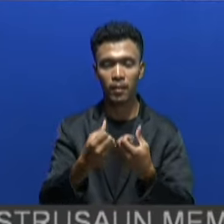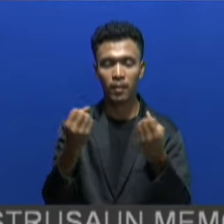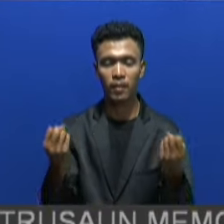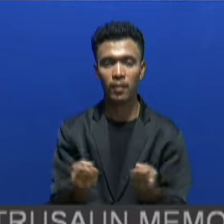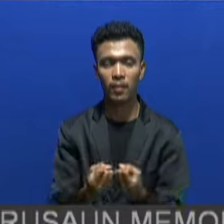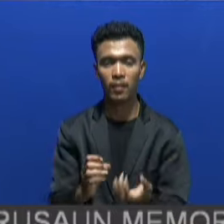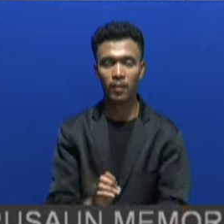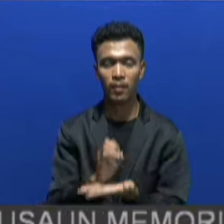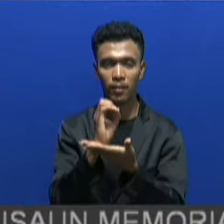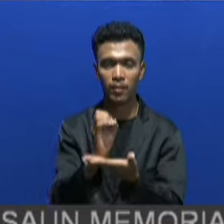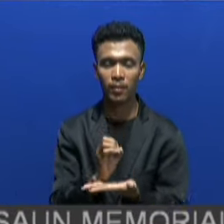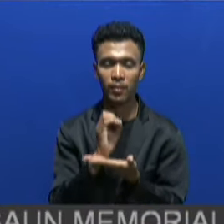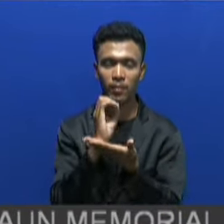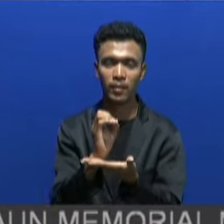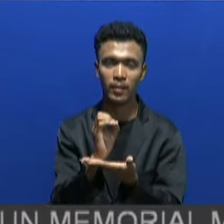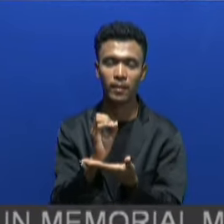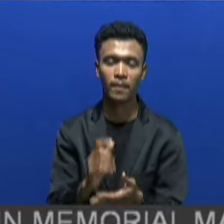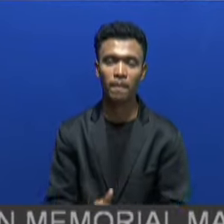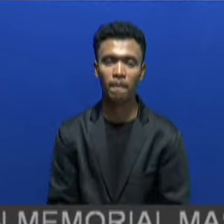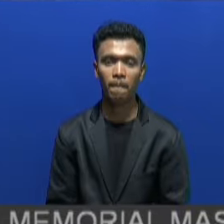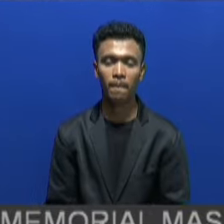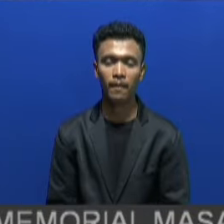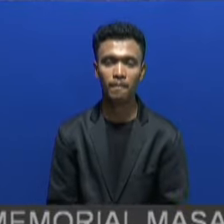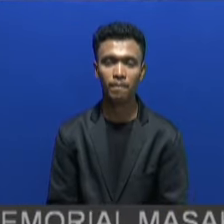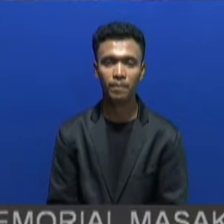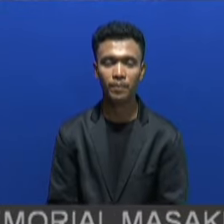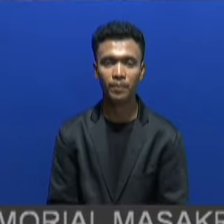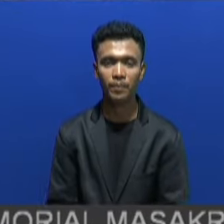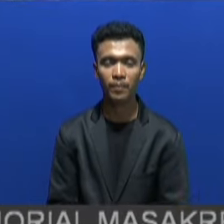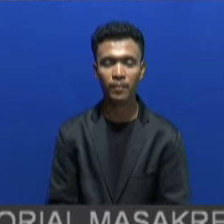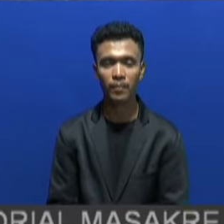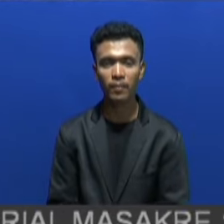meko subrisiam pante Makassar Oikusi Ambenu.